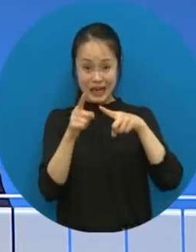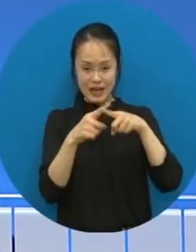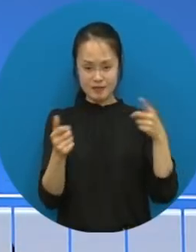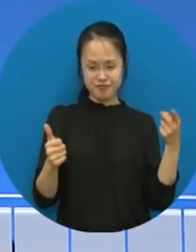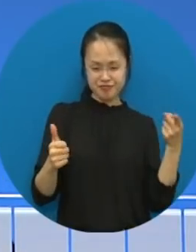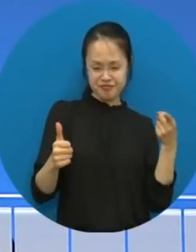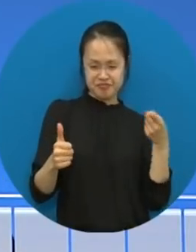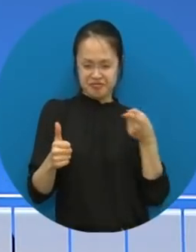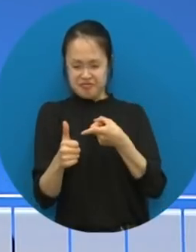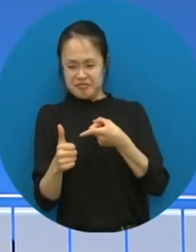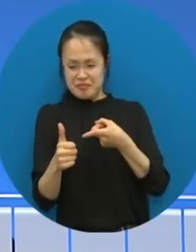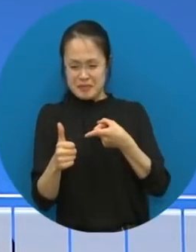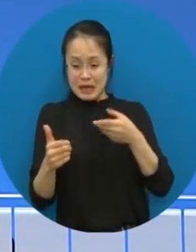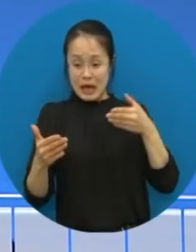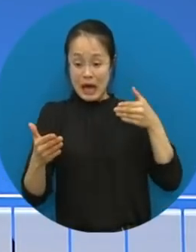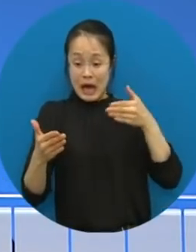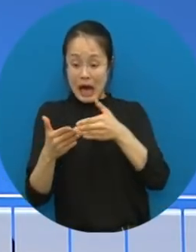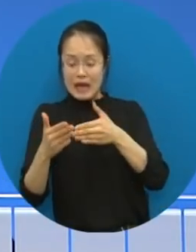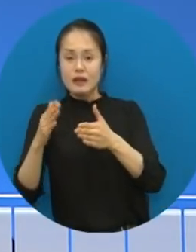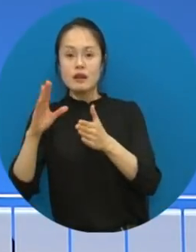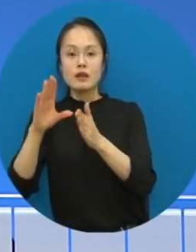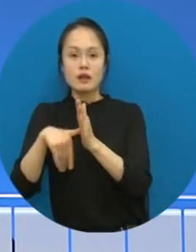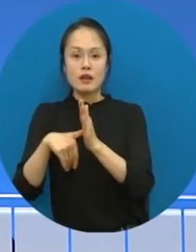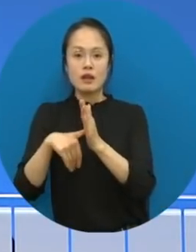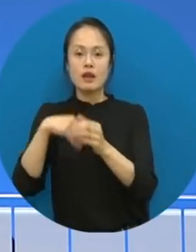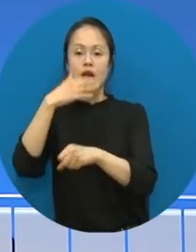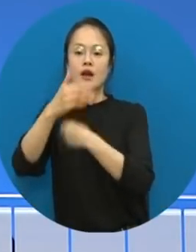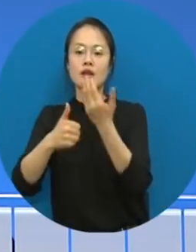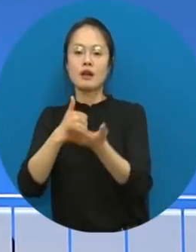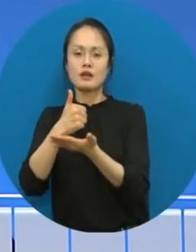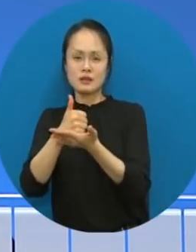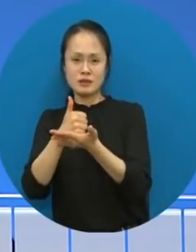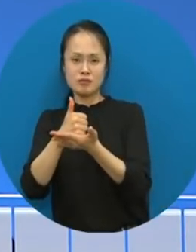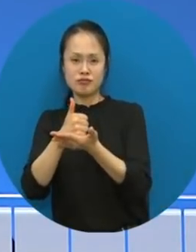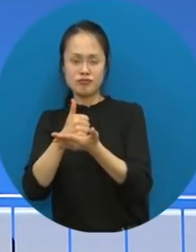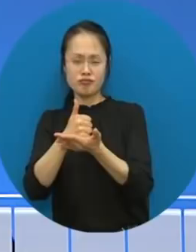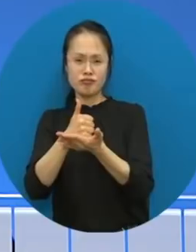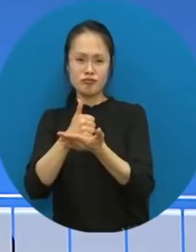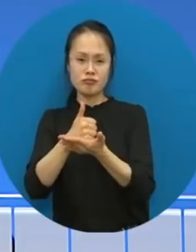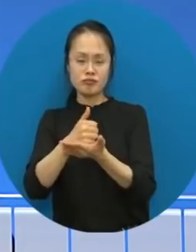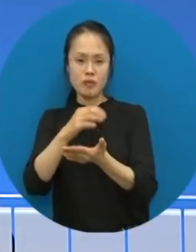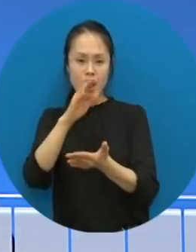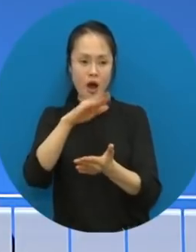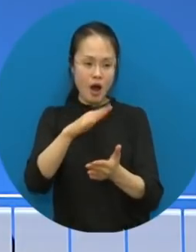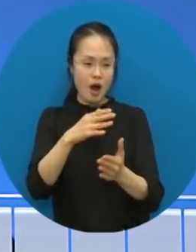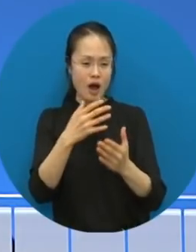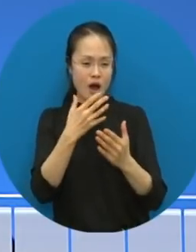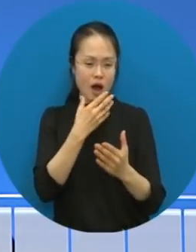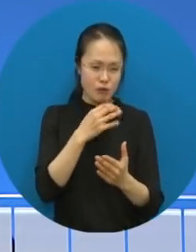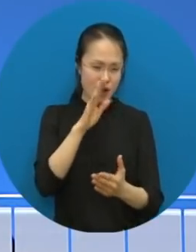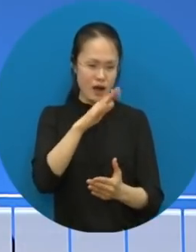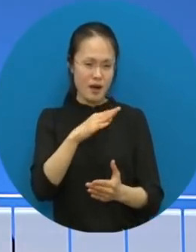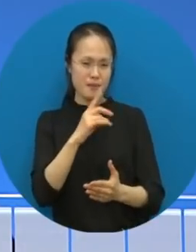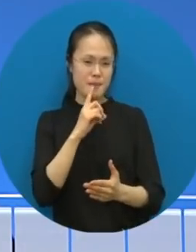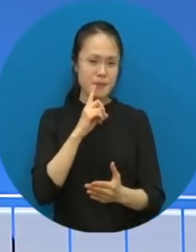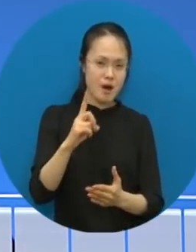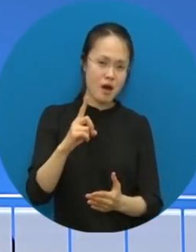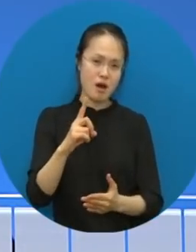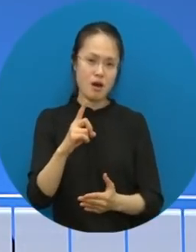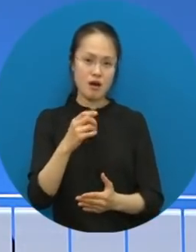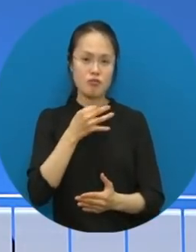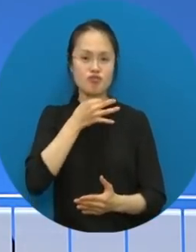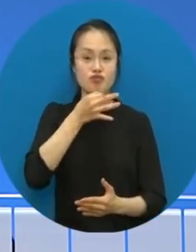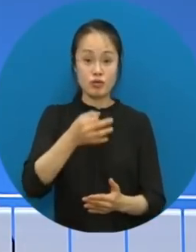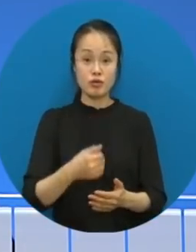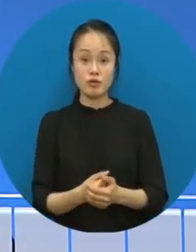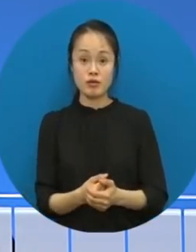붙잡으셨습니다. 그러나 그의 아들 예수 그리스도가 죽을